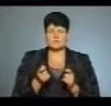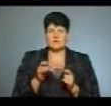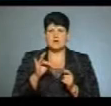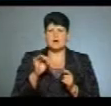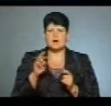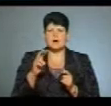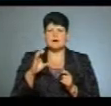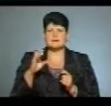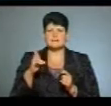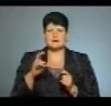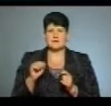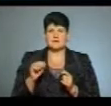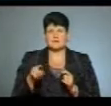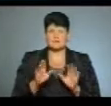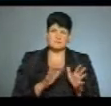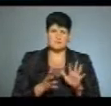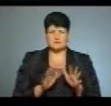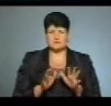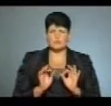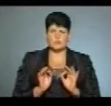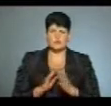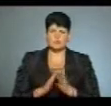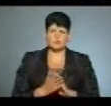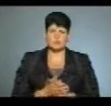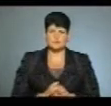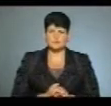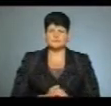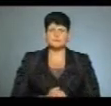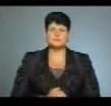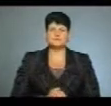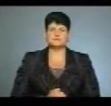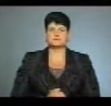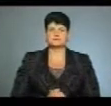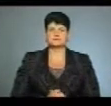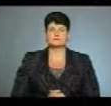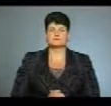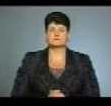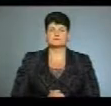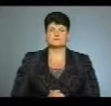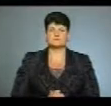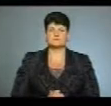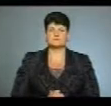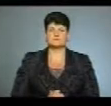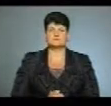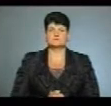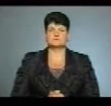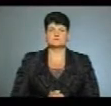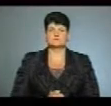ляскою. То. А там ті більш-менш в такому нормальному стані. Світлана Лазорик, Андрій Прокопів. Новини на Суспільному.